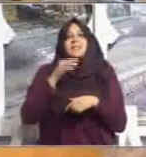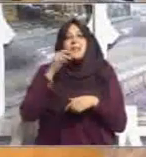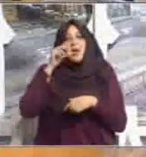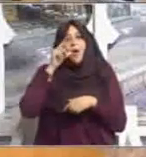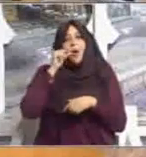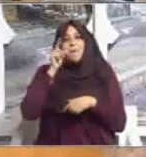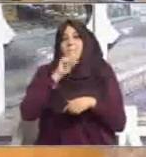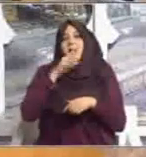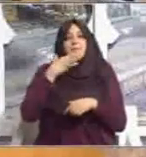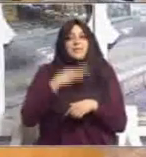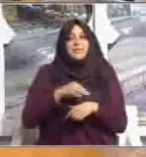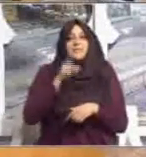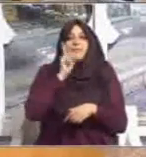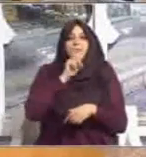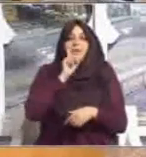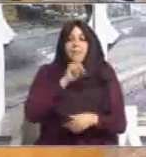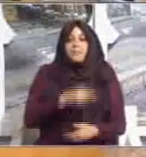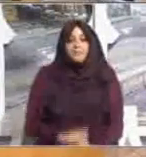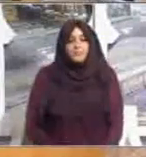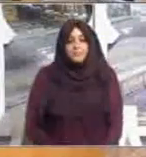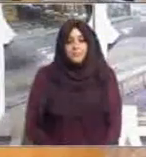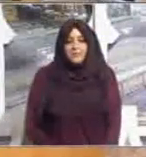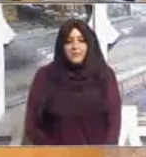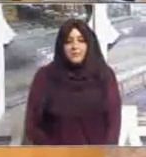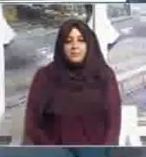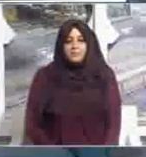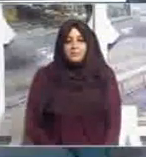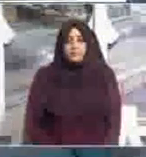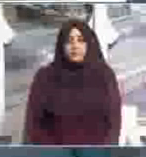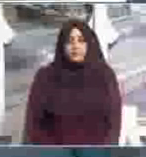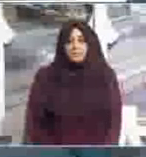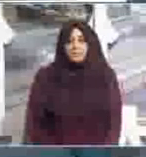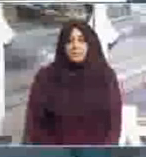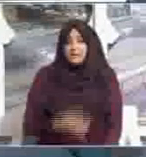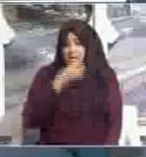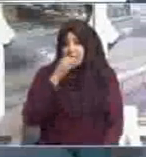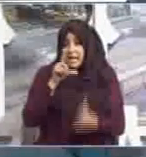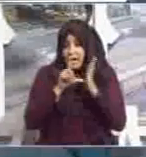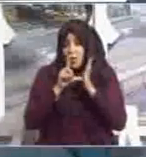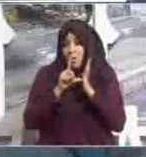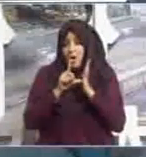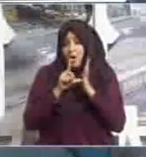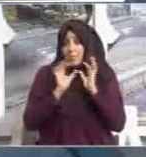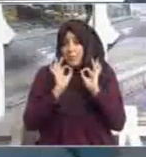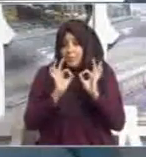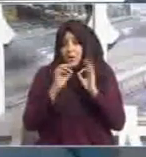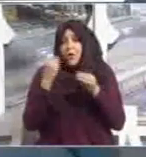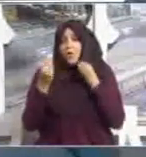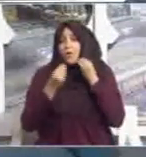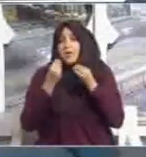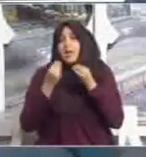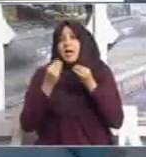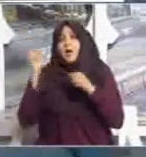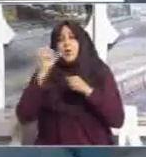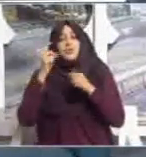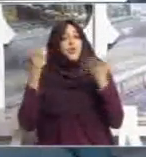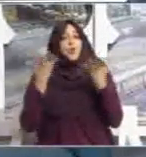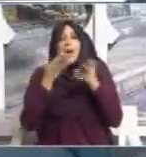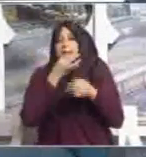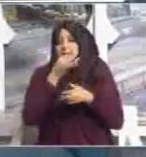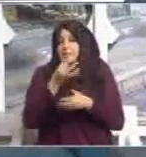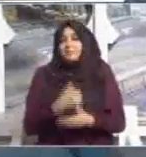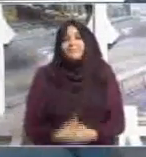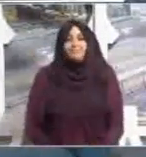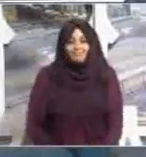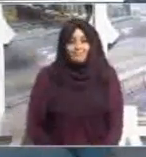نجاوبك ان شاء الله. هذا في القانون ولا في الشرع ولا لا؟ نجاوبك ان شاء الله. قانون 84 ان شاء الله يرحم والديك.